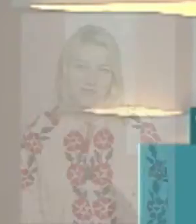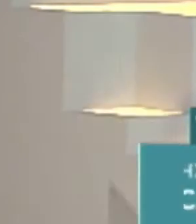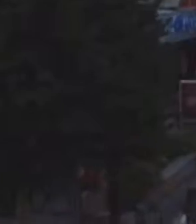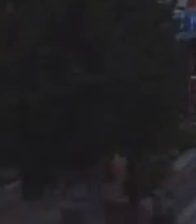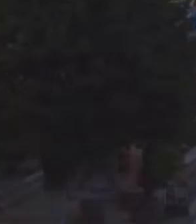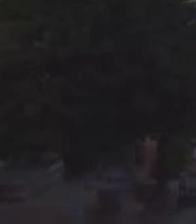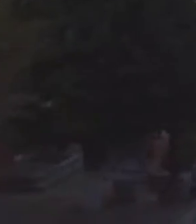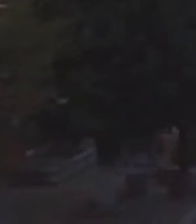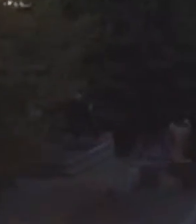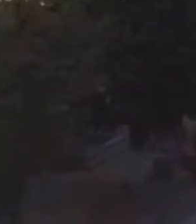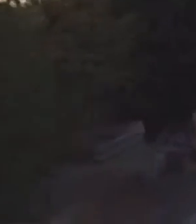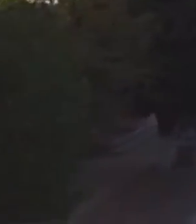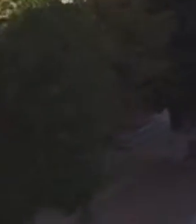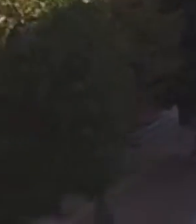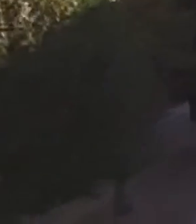Дякую.